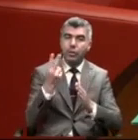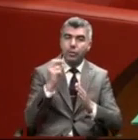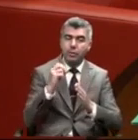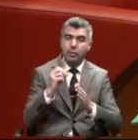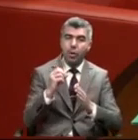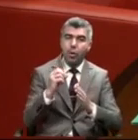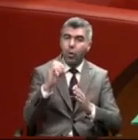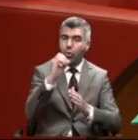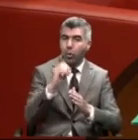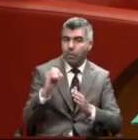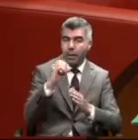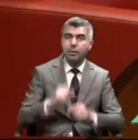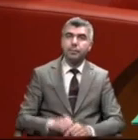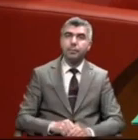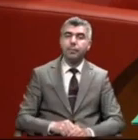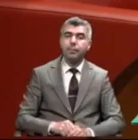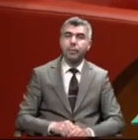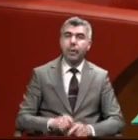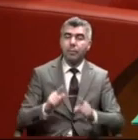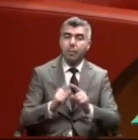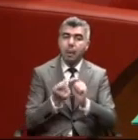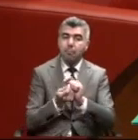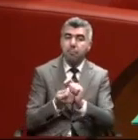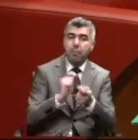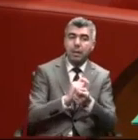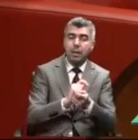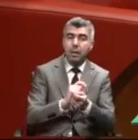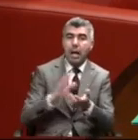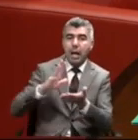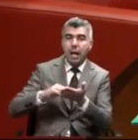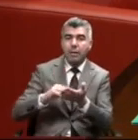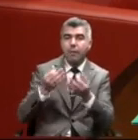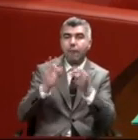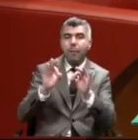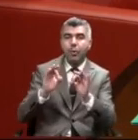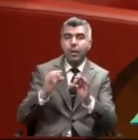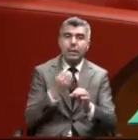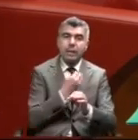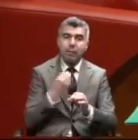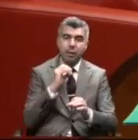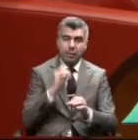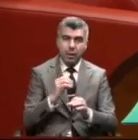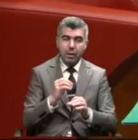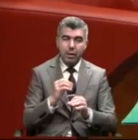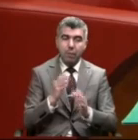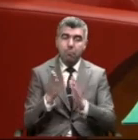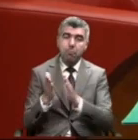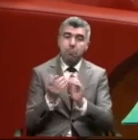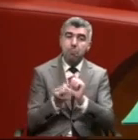بالضبط كان خاصنا نحولو كاع اللي راهم في الرماد الى